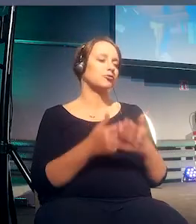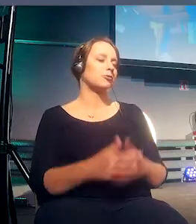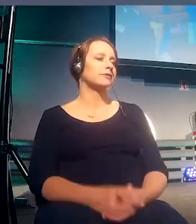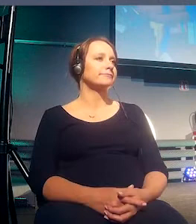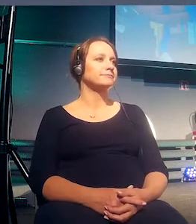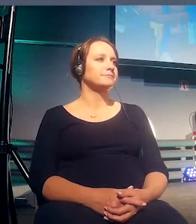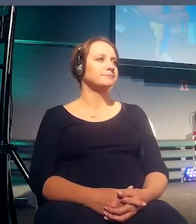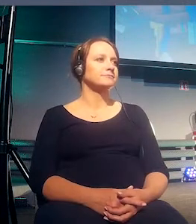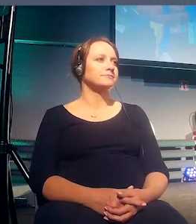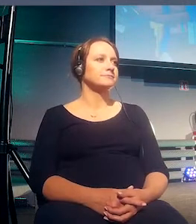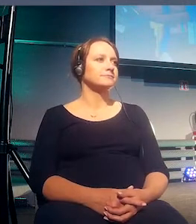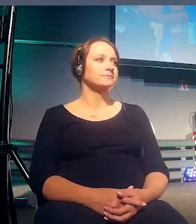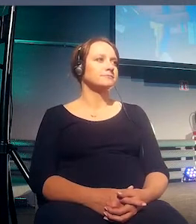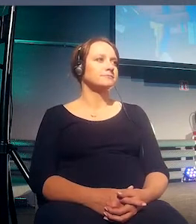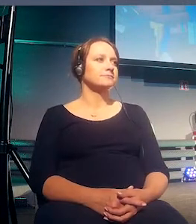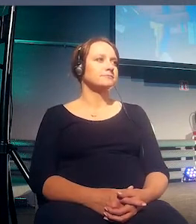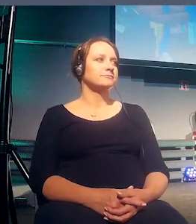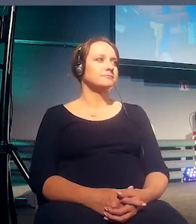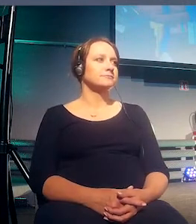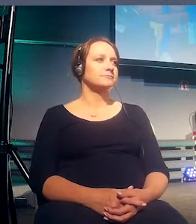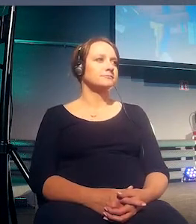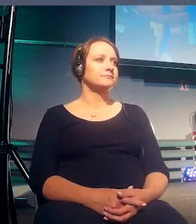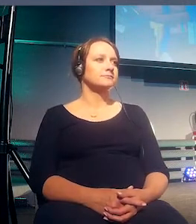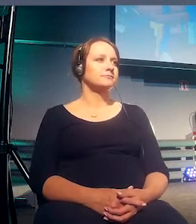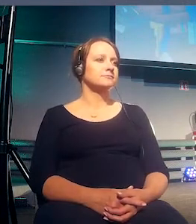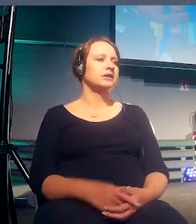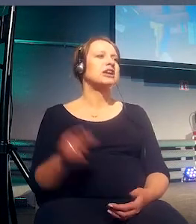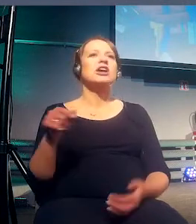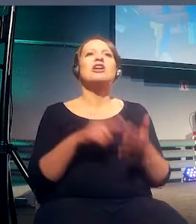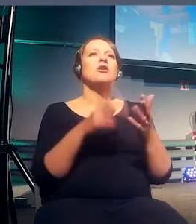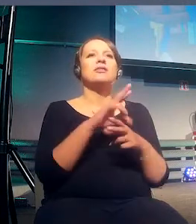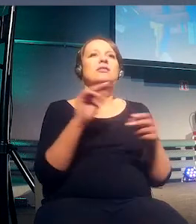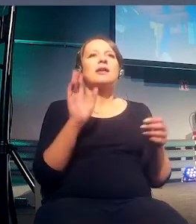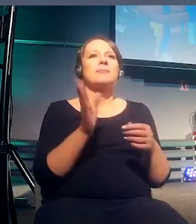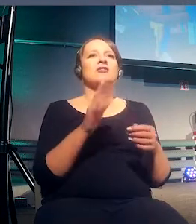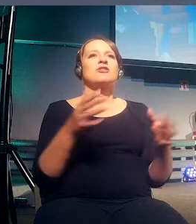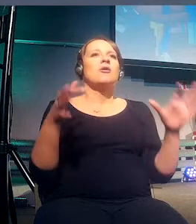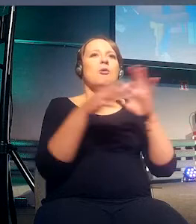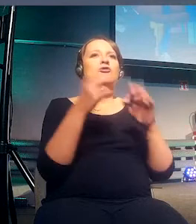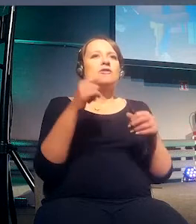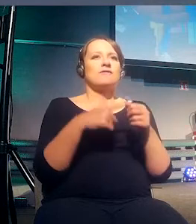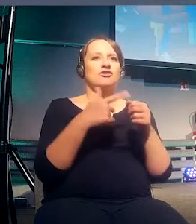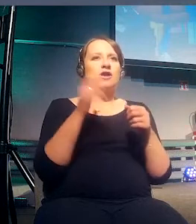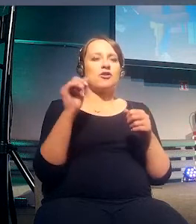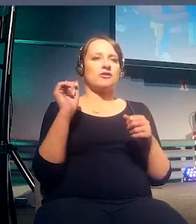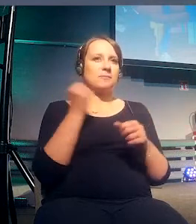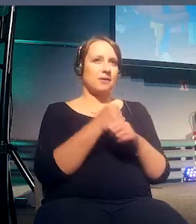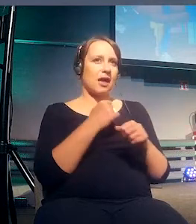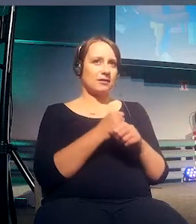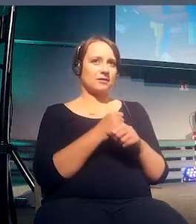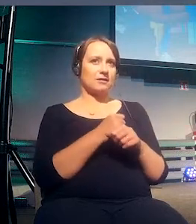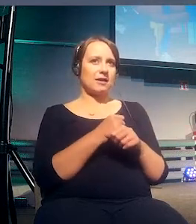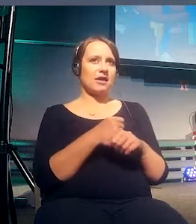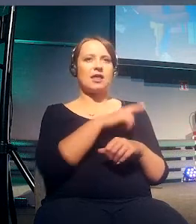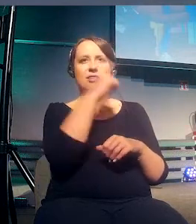Natomiast wtedy nie będzie to na przykład łącznie 120 godzin pracy całej masy innych